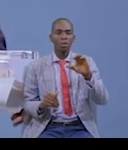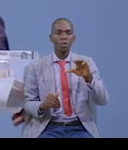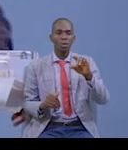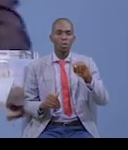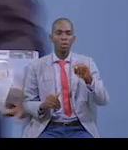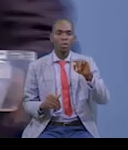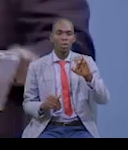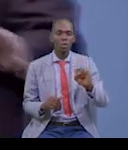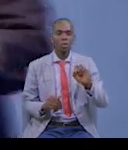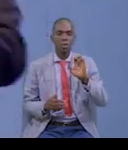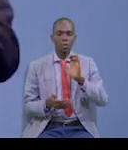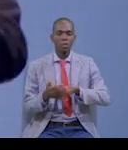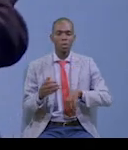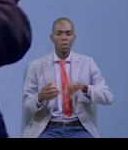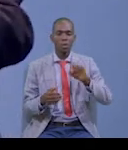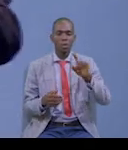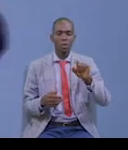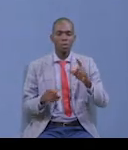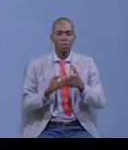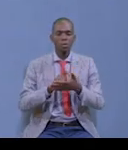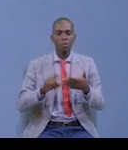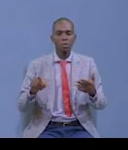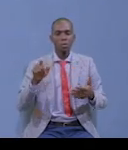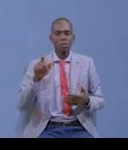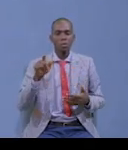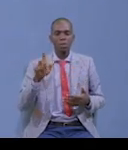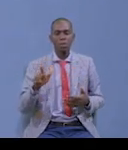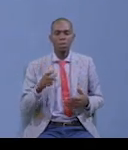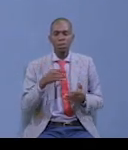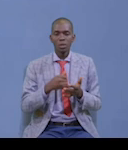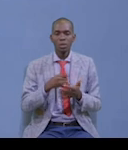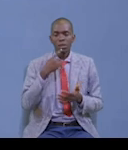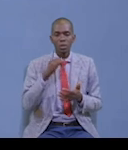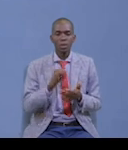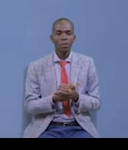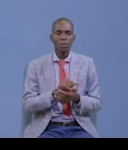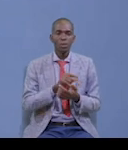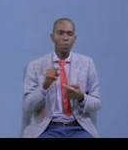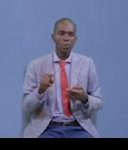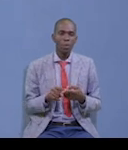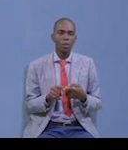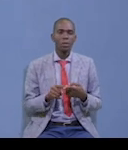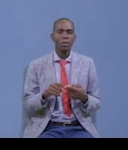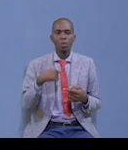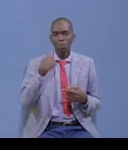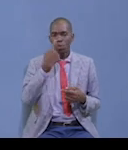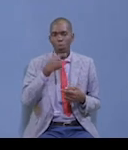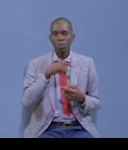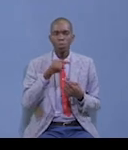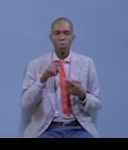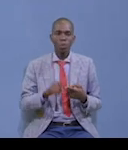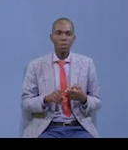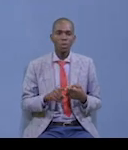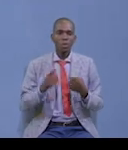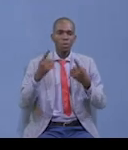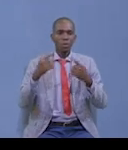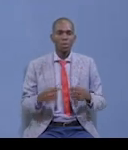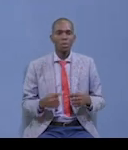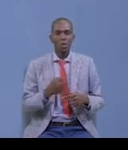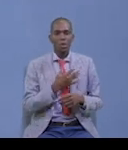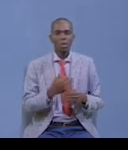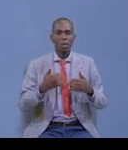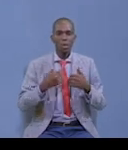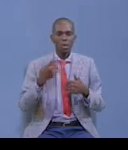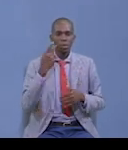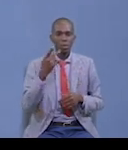అపొస్తల కార్యములు 11వ అధ్యాయం 23వ వచనం. Those who when he came and had seen the grace of God, he